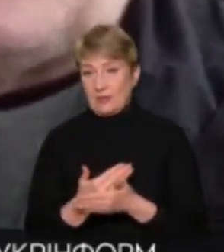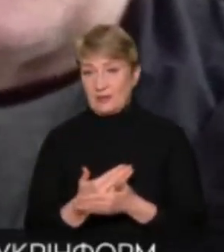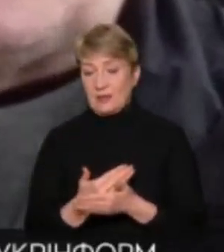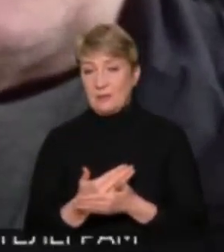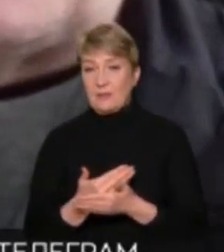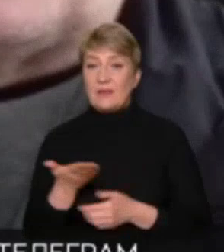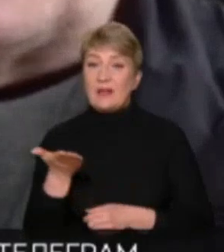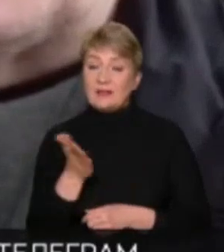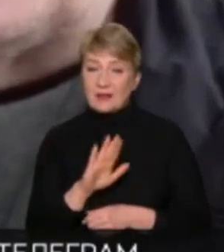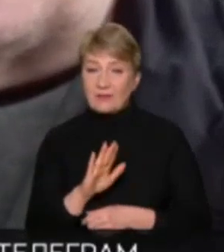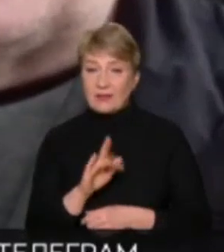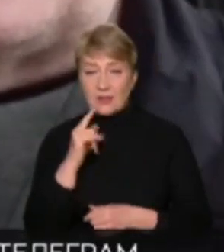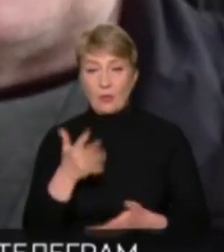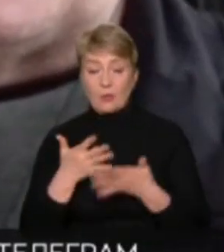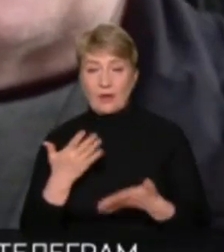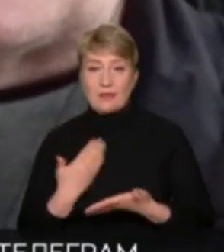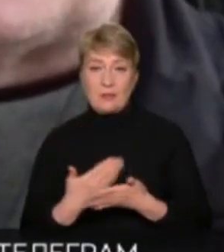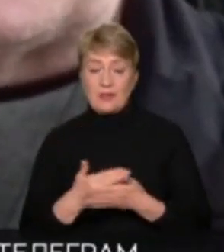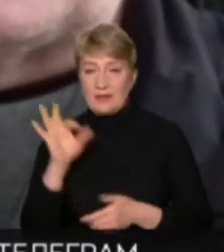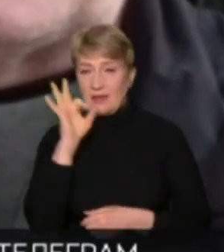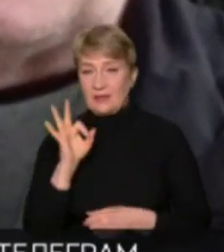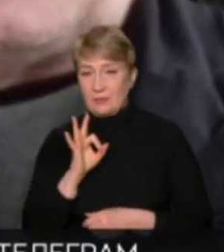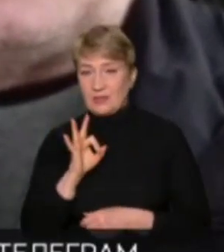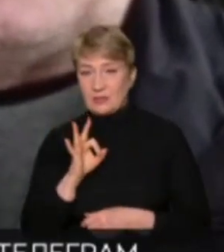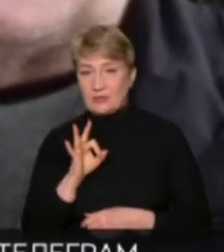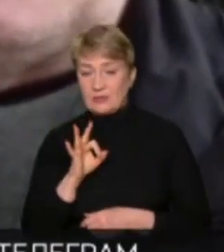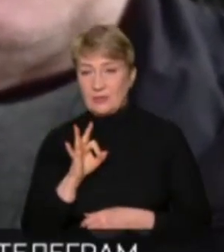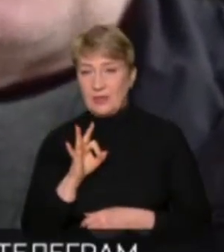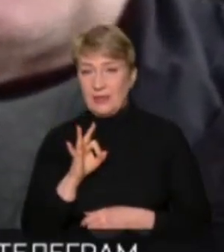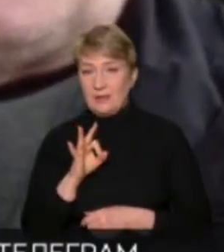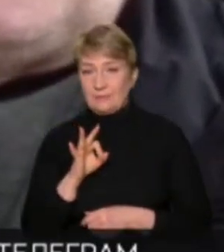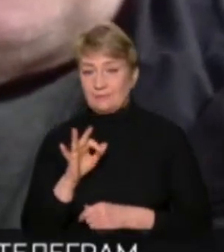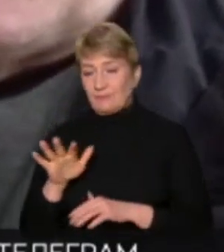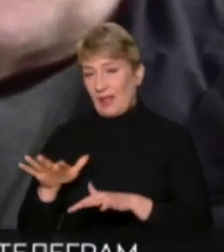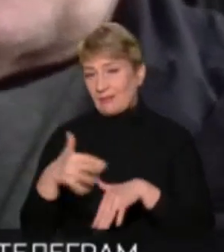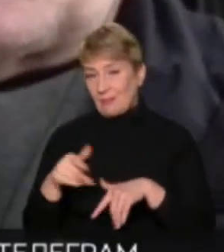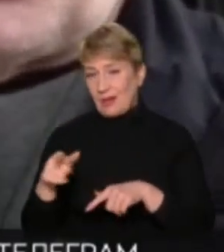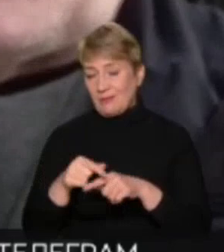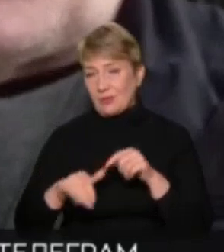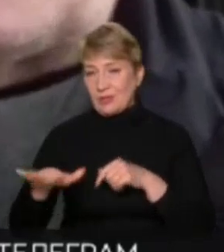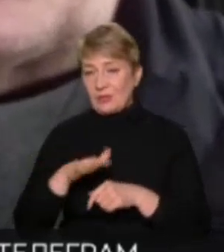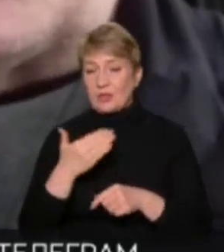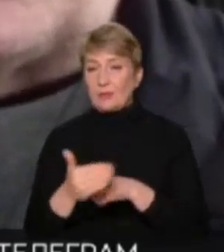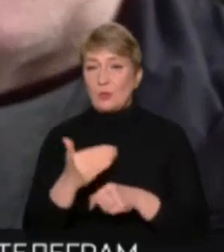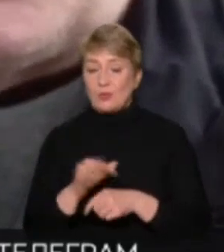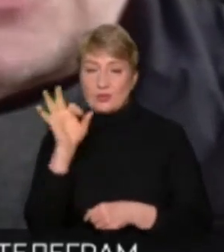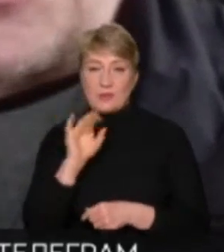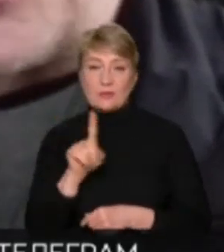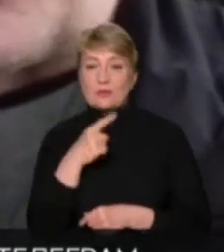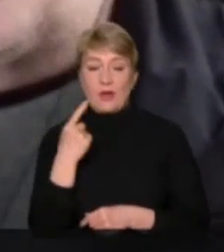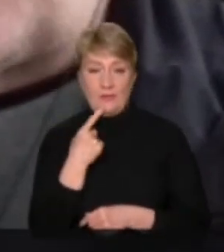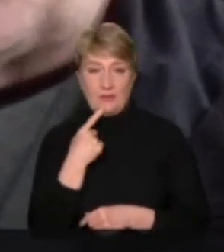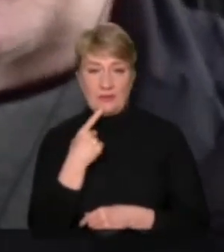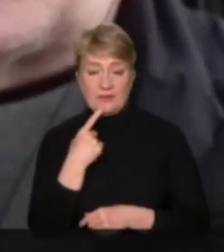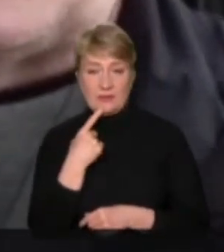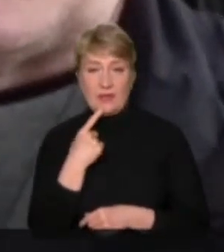але давайте уявимо, що десь в Німеччині забрали частину території німецької. А потім і німці кажуть, ну що б вони робили? Вони сідали за стіл